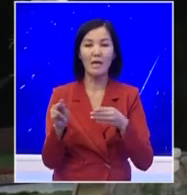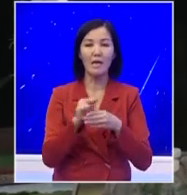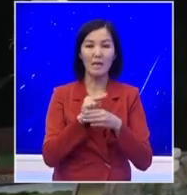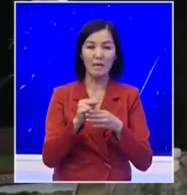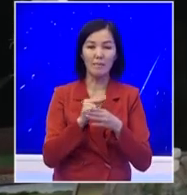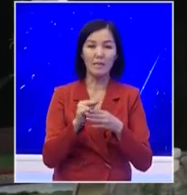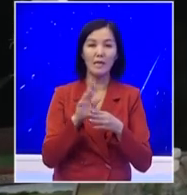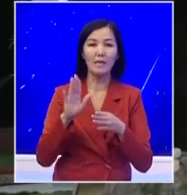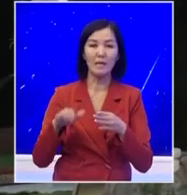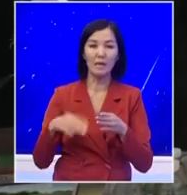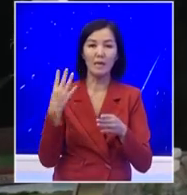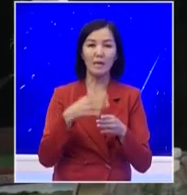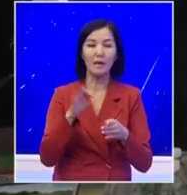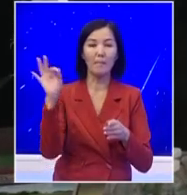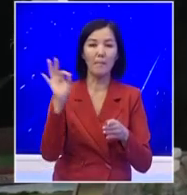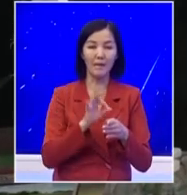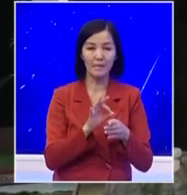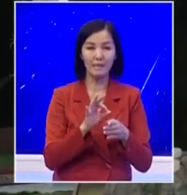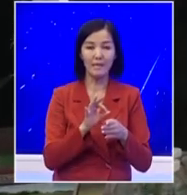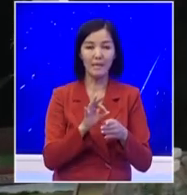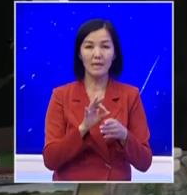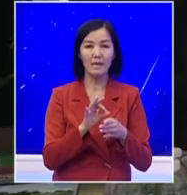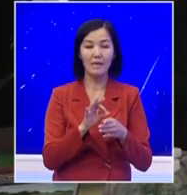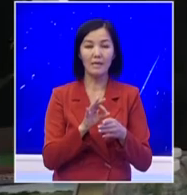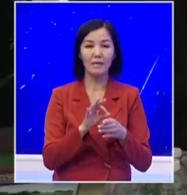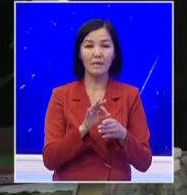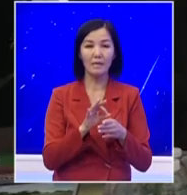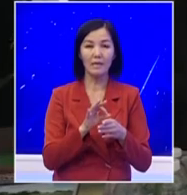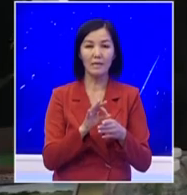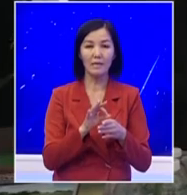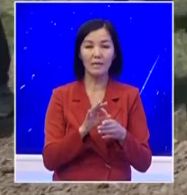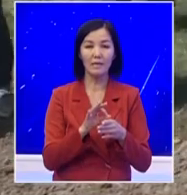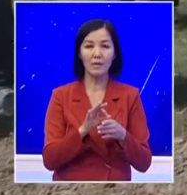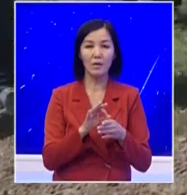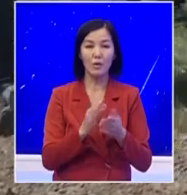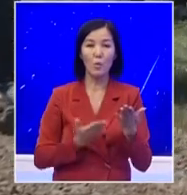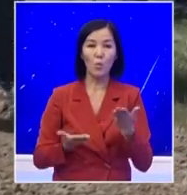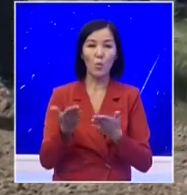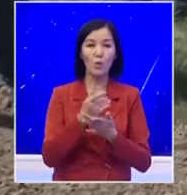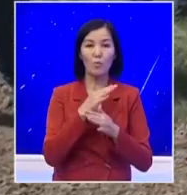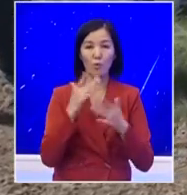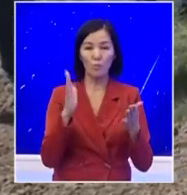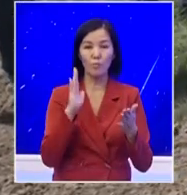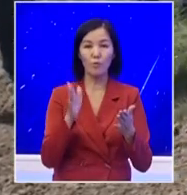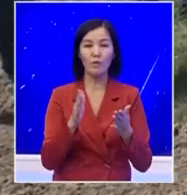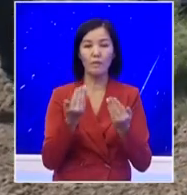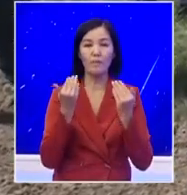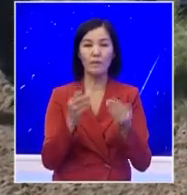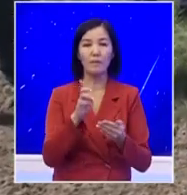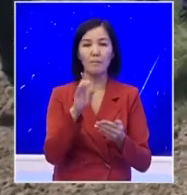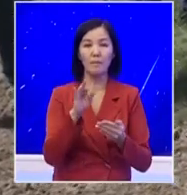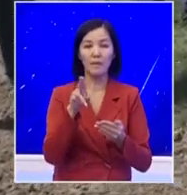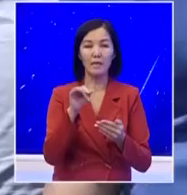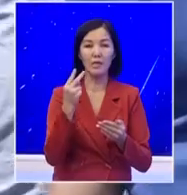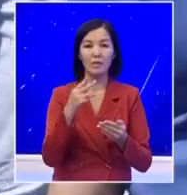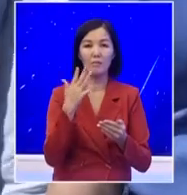ол енді 40% ол көтереді, мысалы, өнімді. Осыған дейін дихандар бидайдан 25,